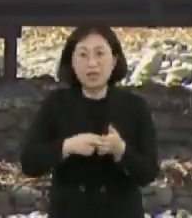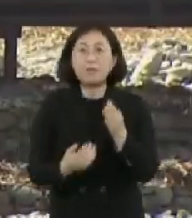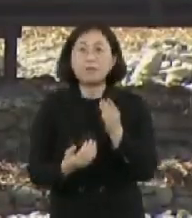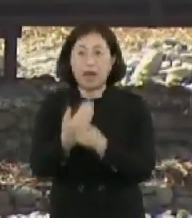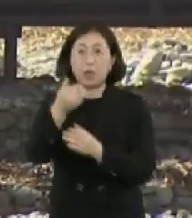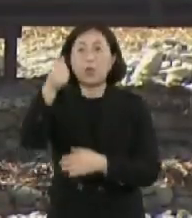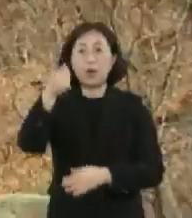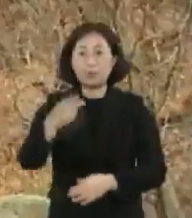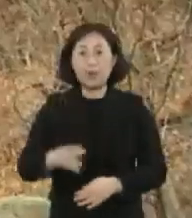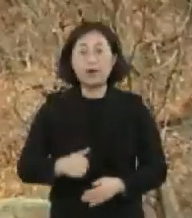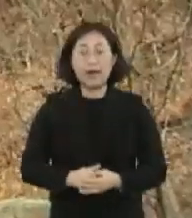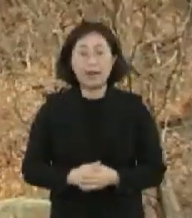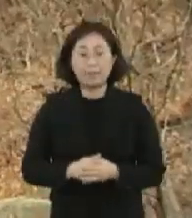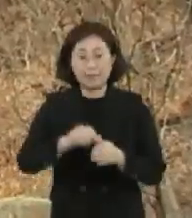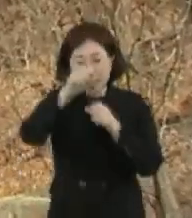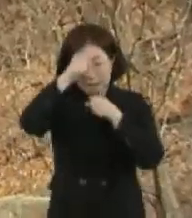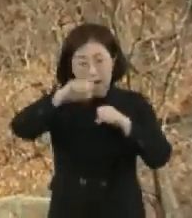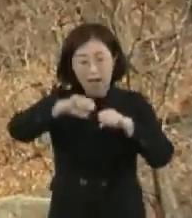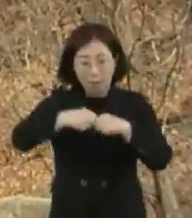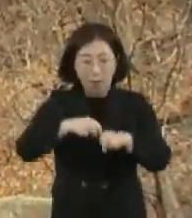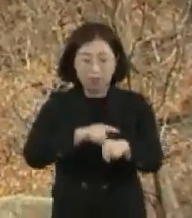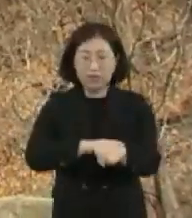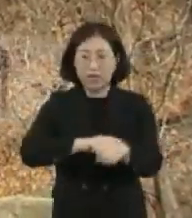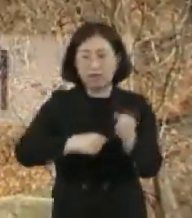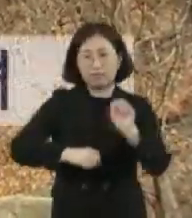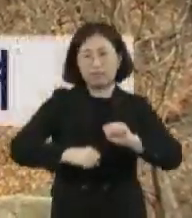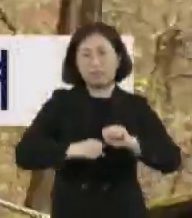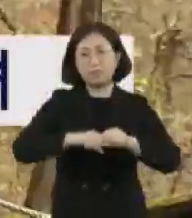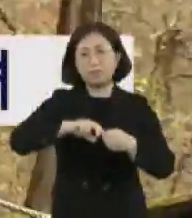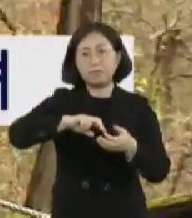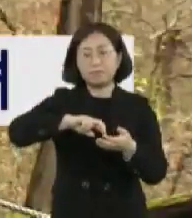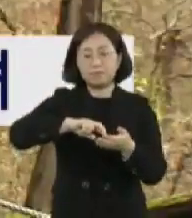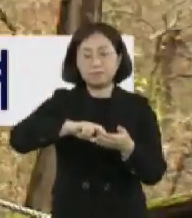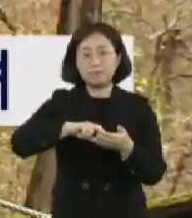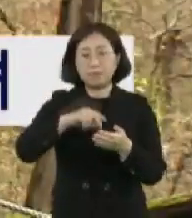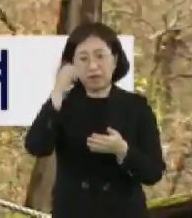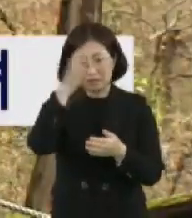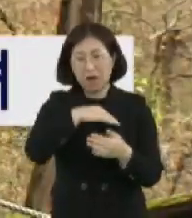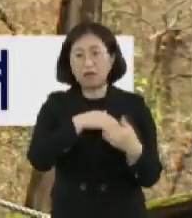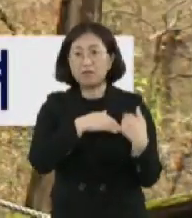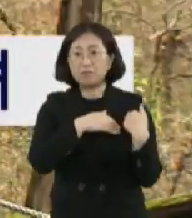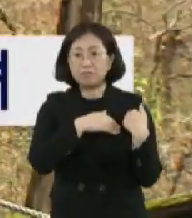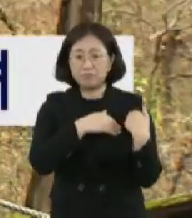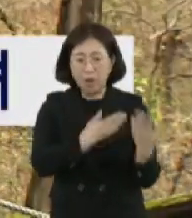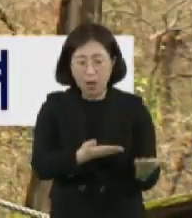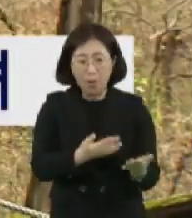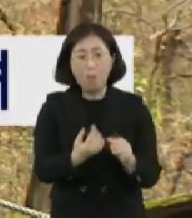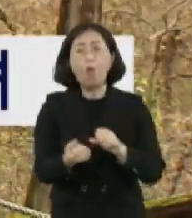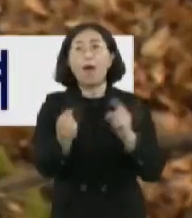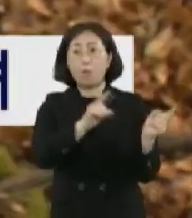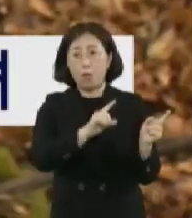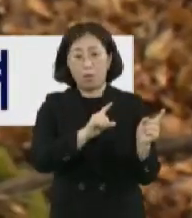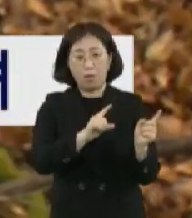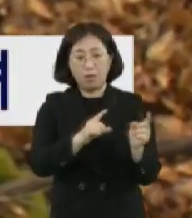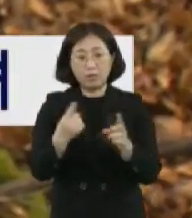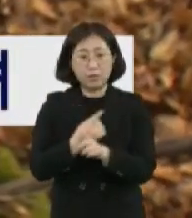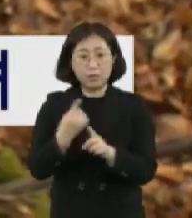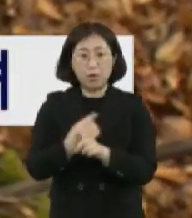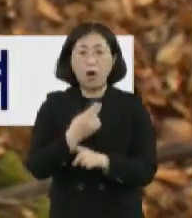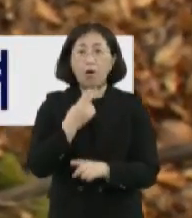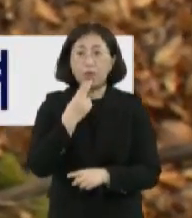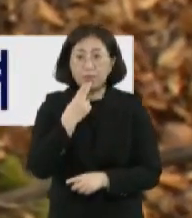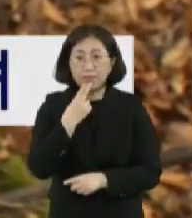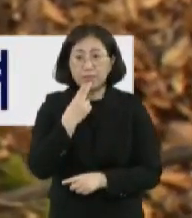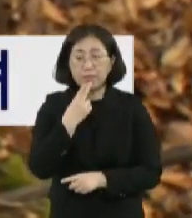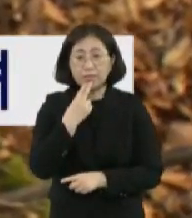있습니다. 발목이나 손목을 접질려 염좌가 발생해도 놔두면 금방 회복된다며 치료를 하지 않은 경우가